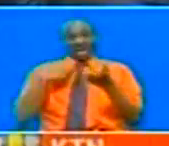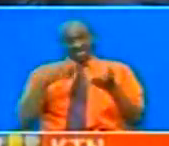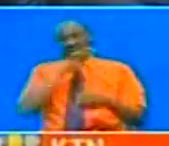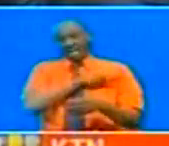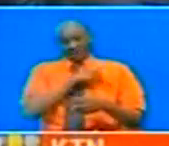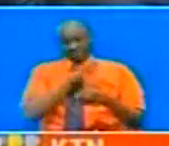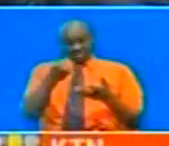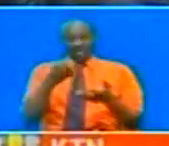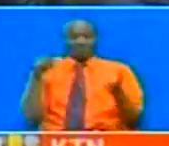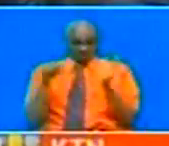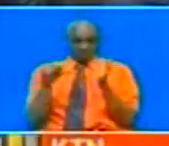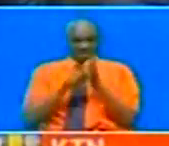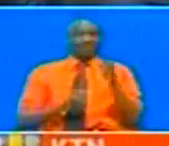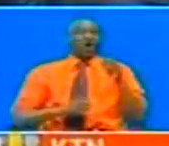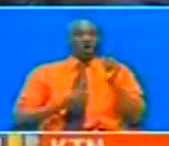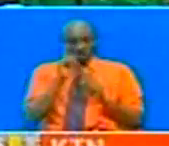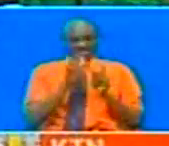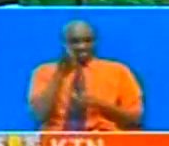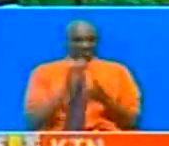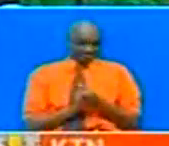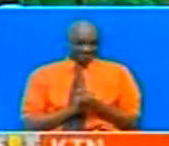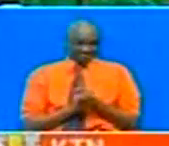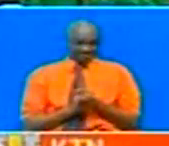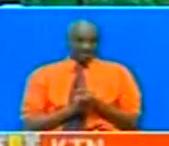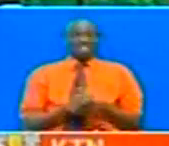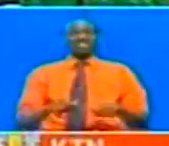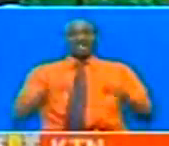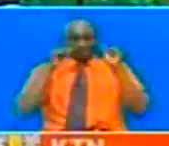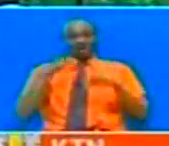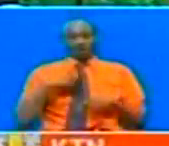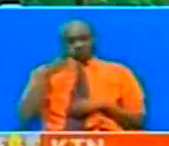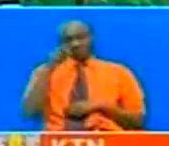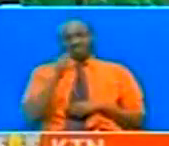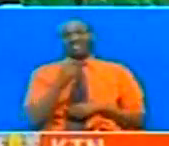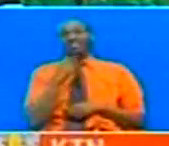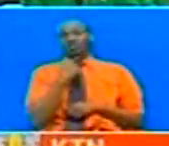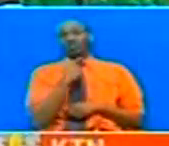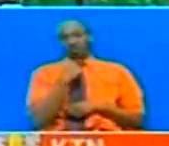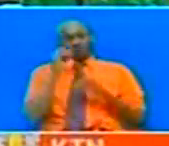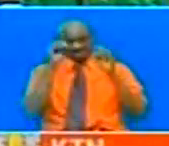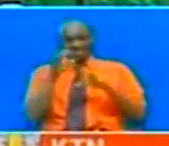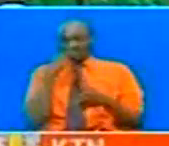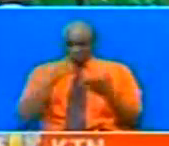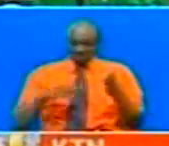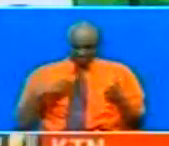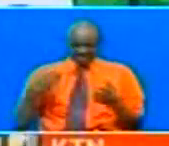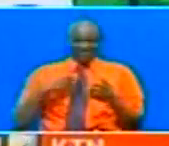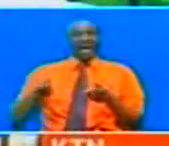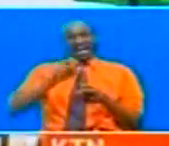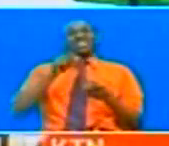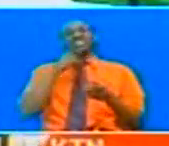marupurupu likisheheni kwenye kongamano hili. Mwenyekiti wa NAT Mudzonzili alitia msumari moto kwenye